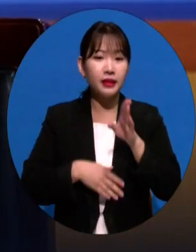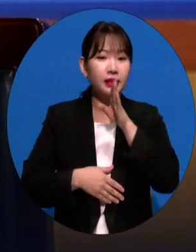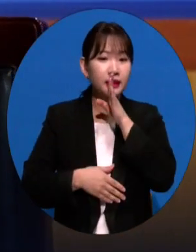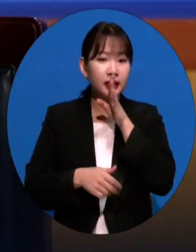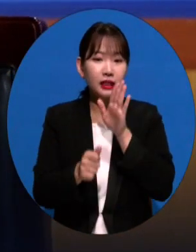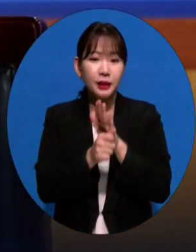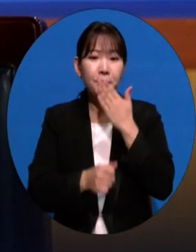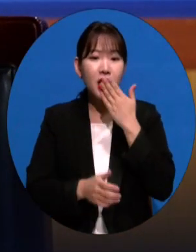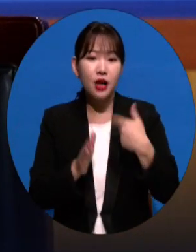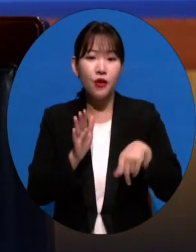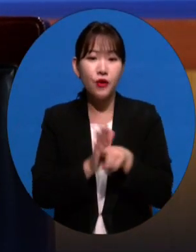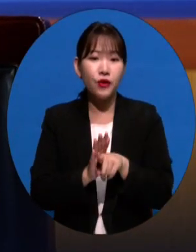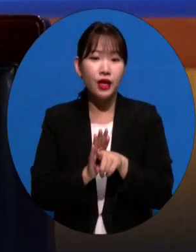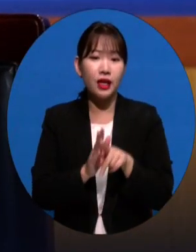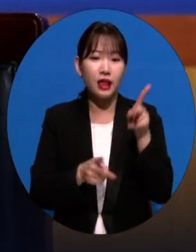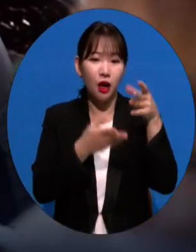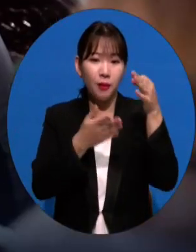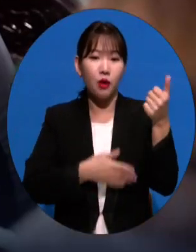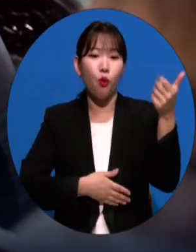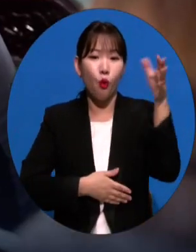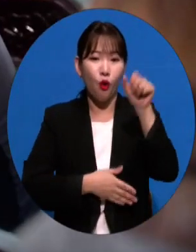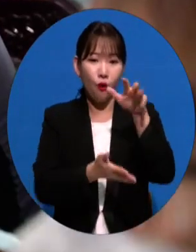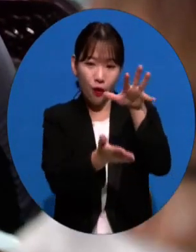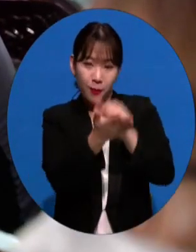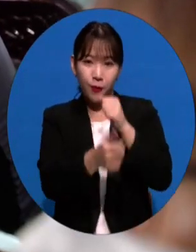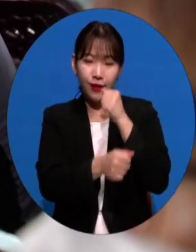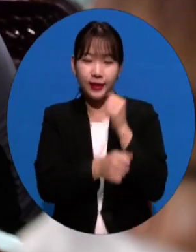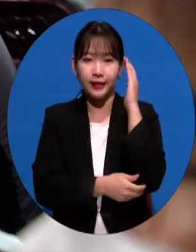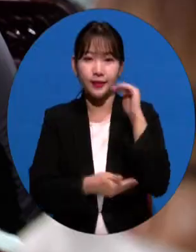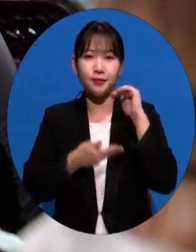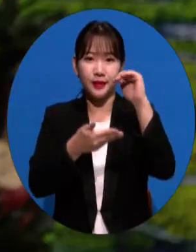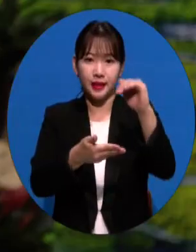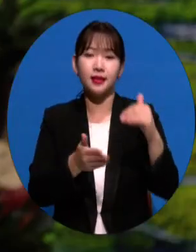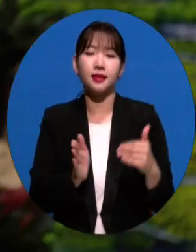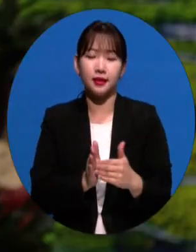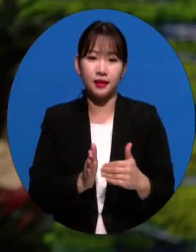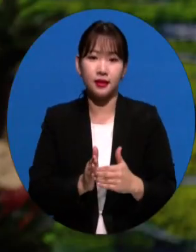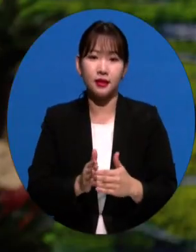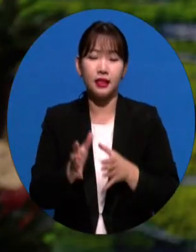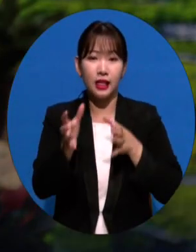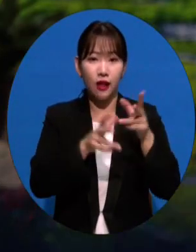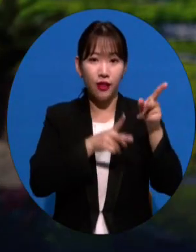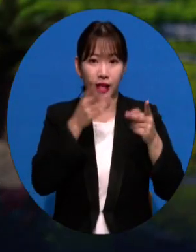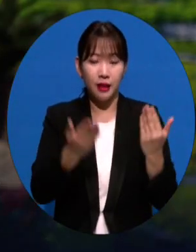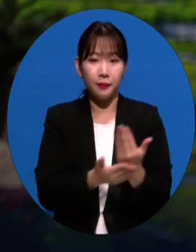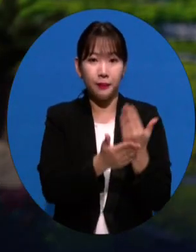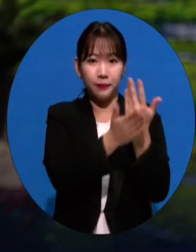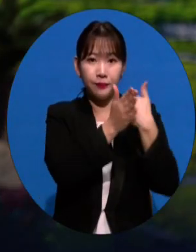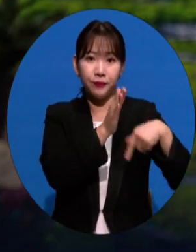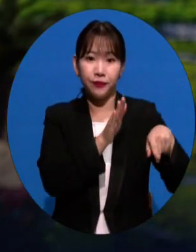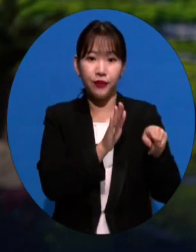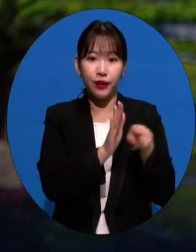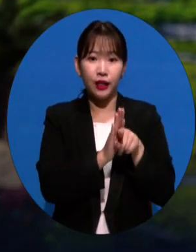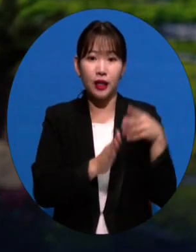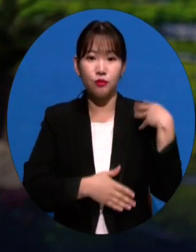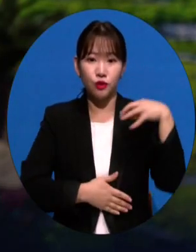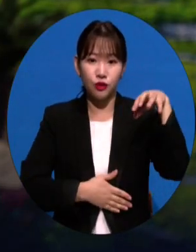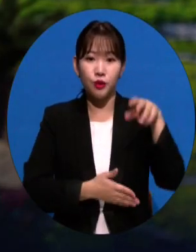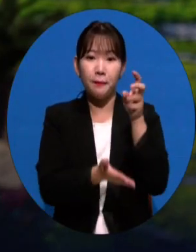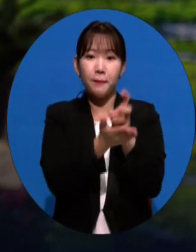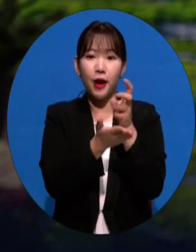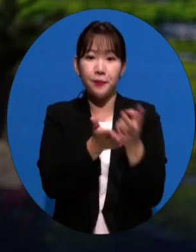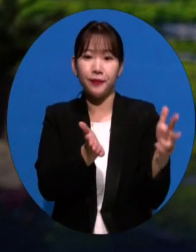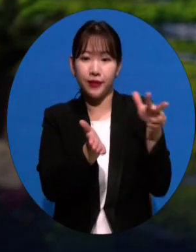있도록 실증사업 1억 5억 원을 확보했다는 말씀도 여러분께 전해드리겠습니다. 도자산업 발전을 위한 무안군